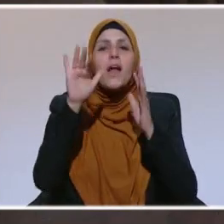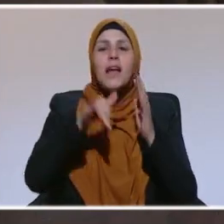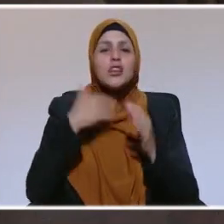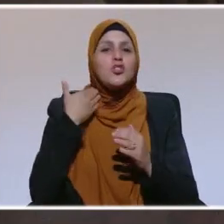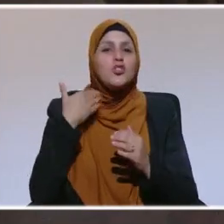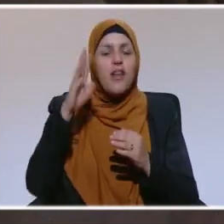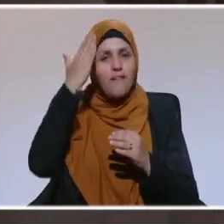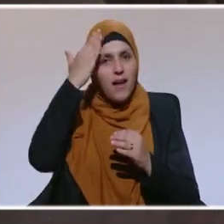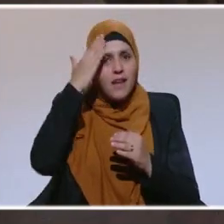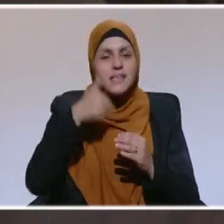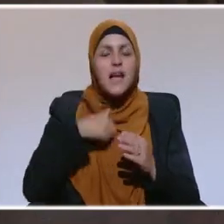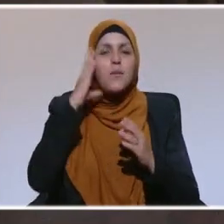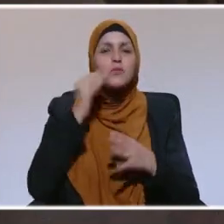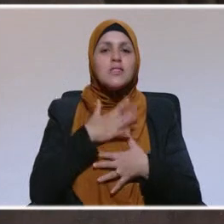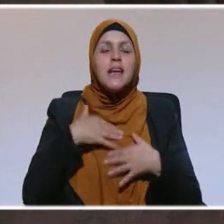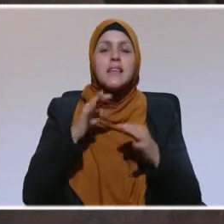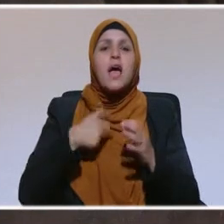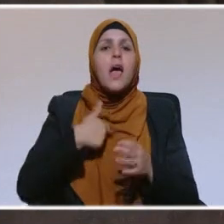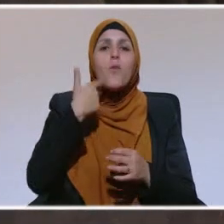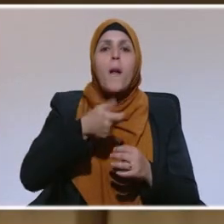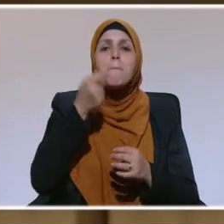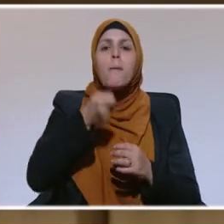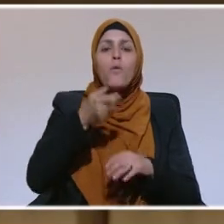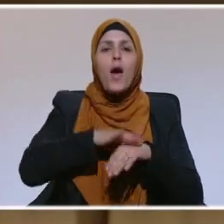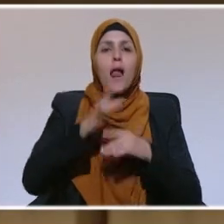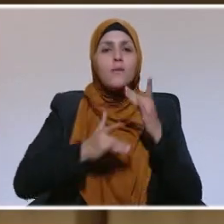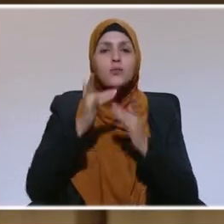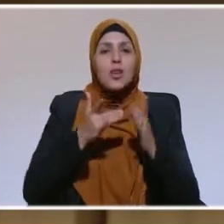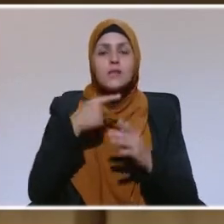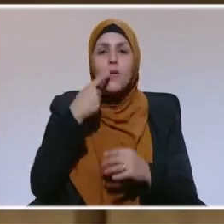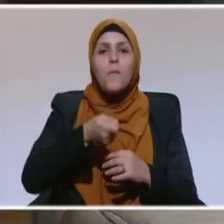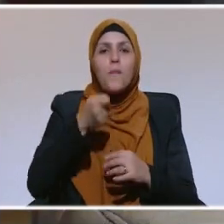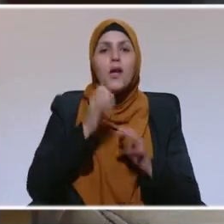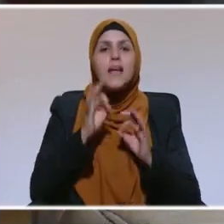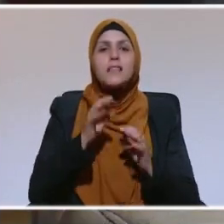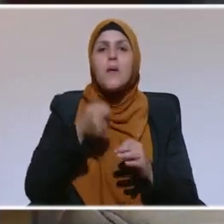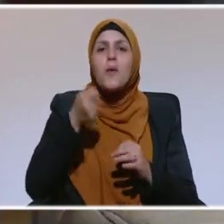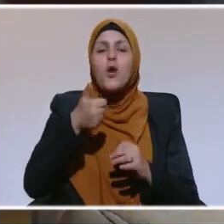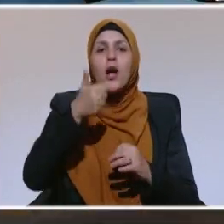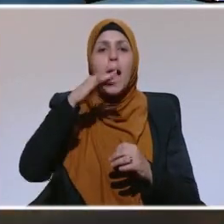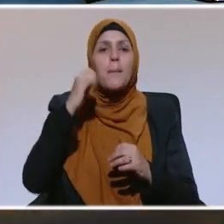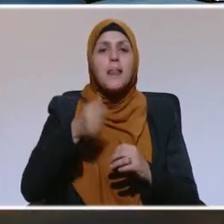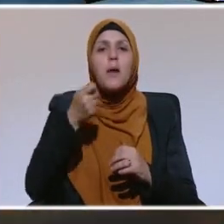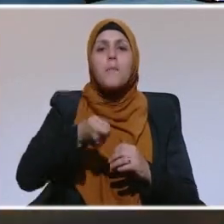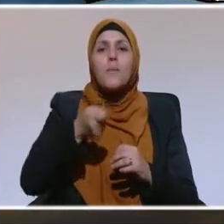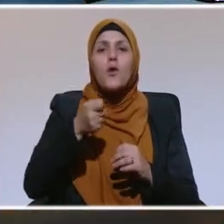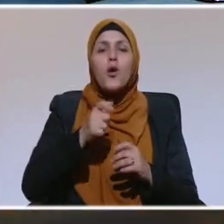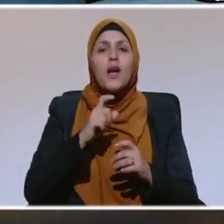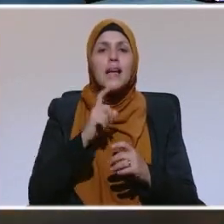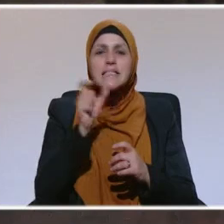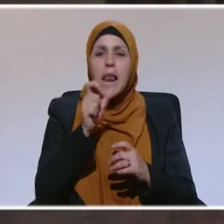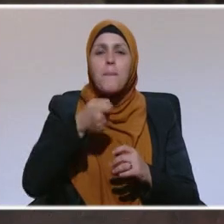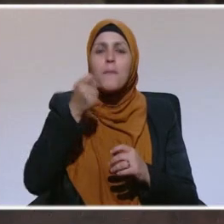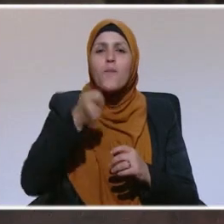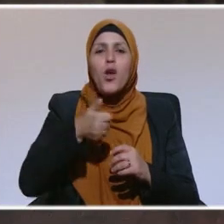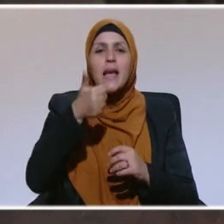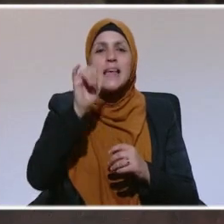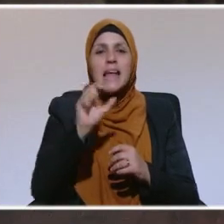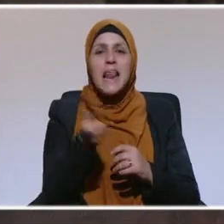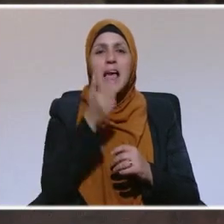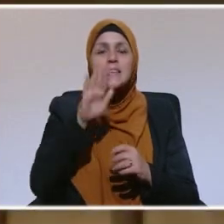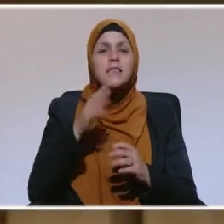ومشرفني، وانا سعيد جدا اولا بهنيكم على المسلسل، بقول لك مبروك يا احمد، مبروك يا اسلام، مبروك يا ايناس. الله يبارك في حضرتك بجد، انتوا